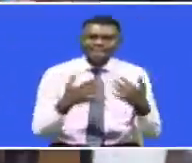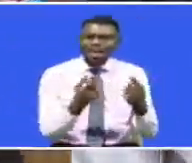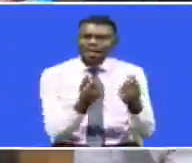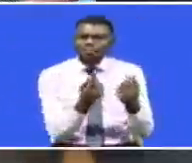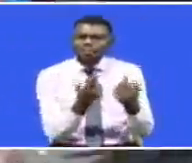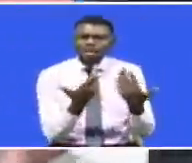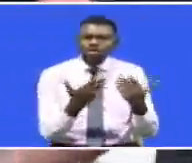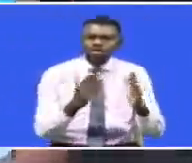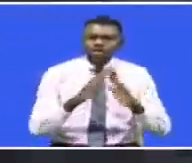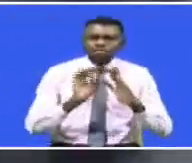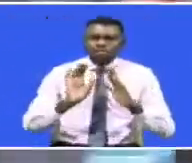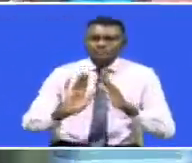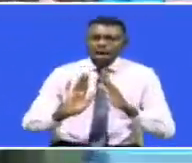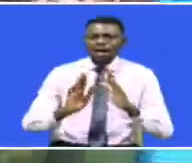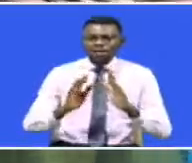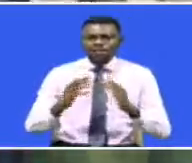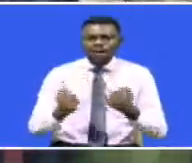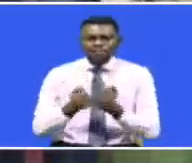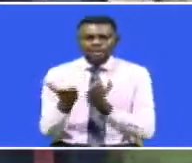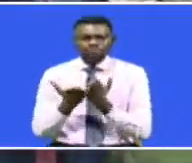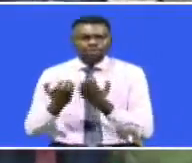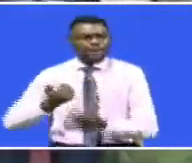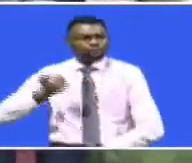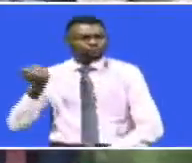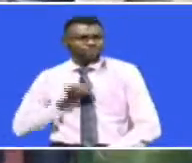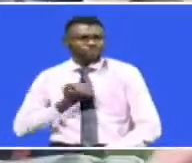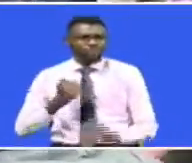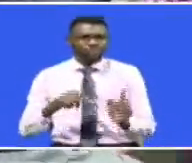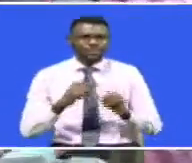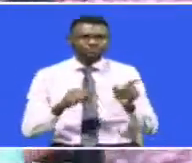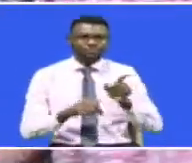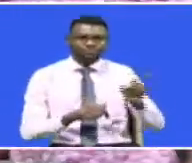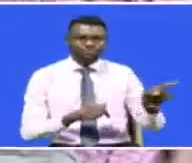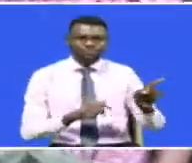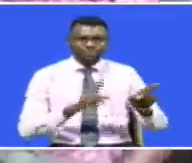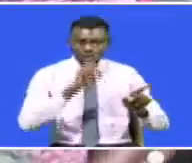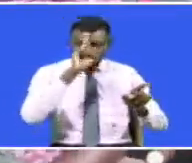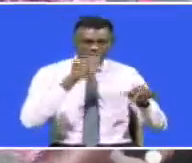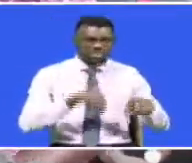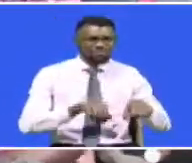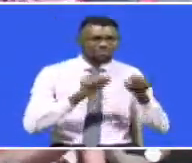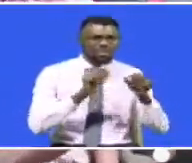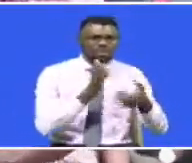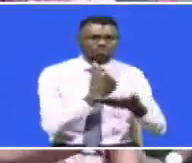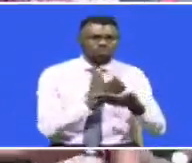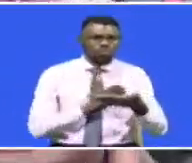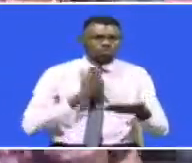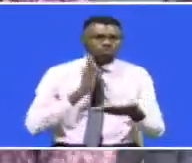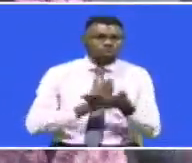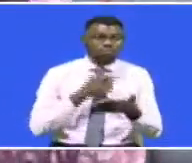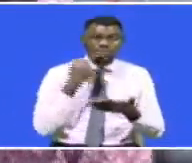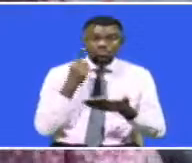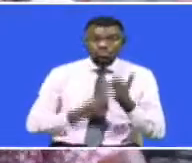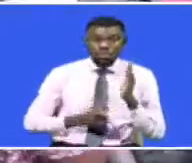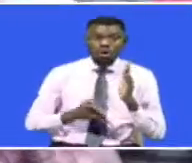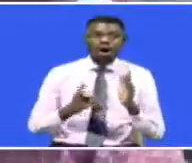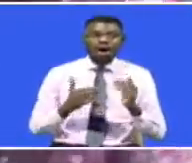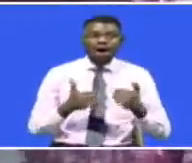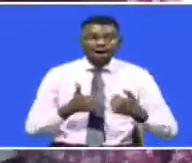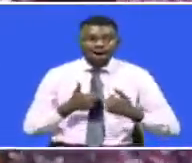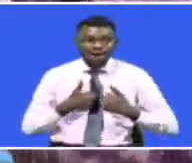kisichojulikana. Kamanda wa polisi kaunti ya Kilifi Fatuma Hadi amethibitisha kisa hicho na kuongeza kwamba kuna maafisa wa polisi